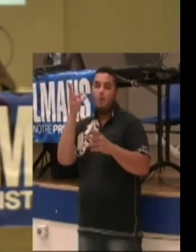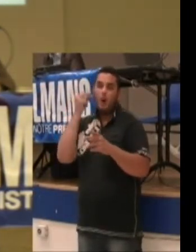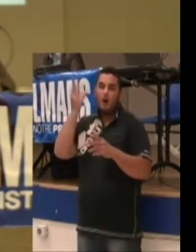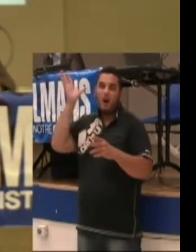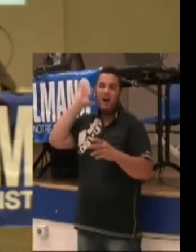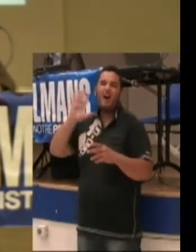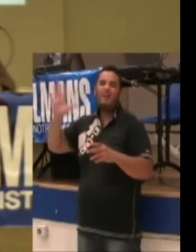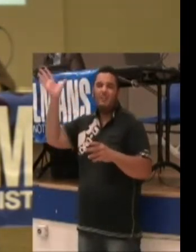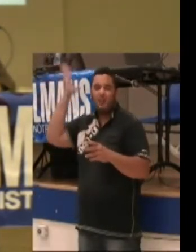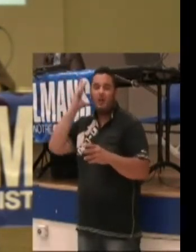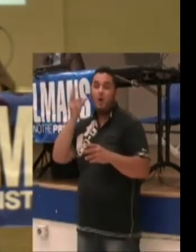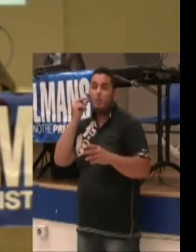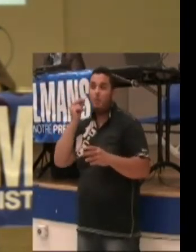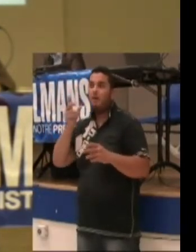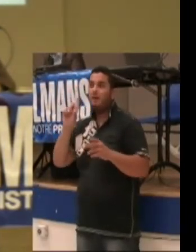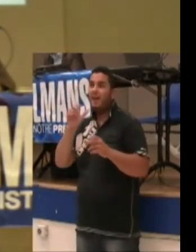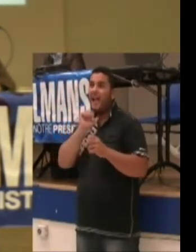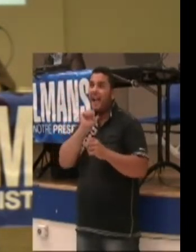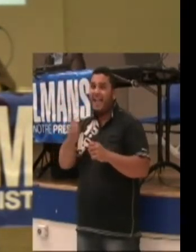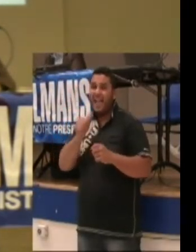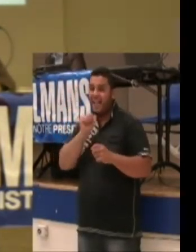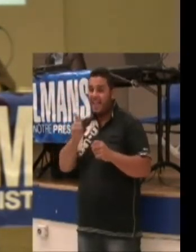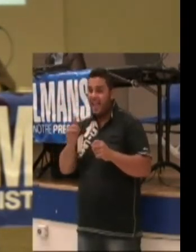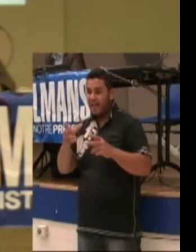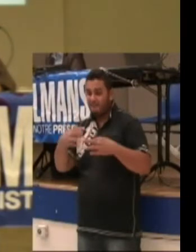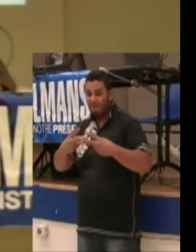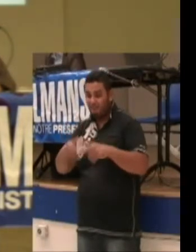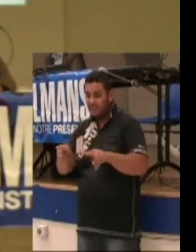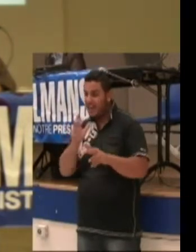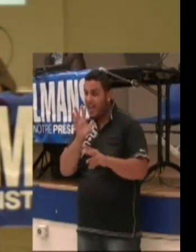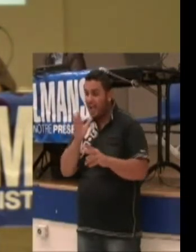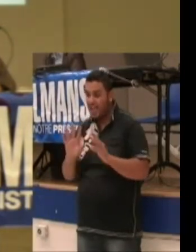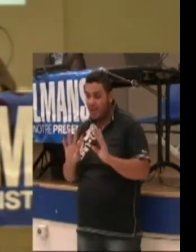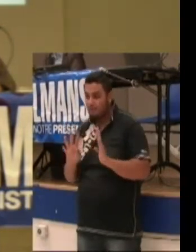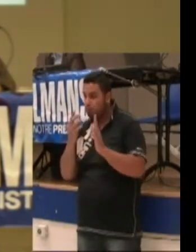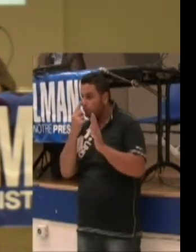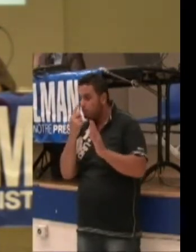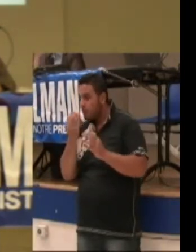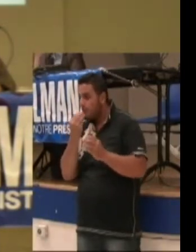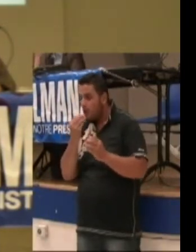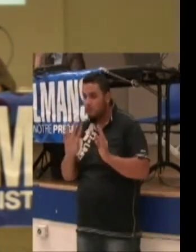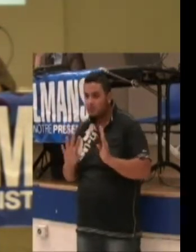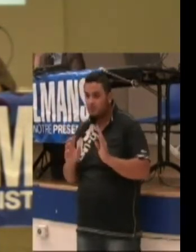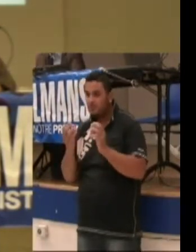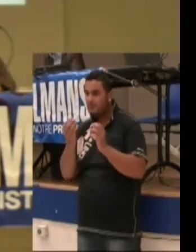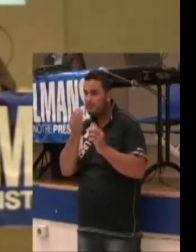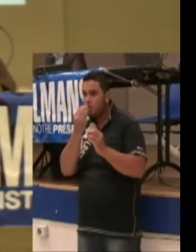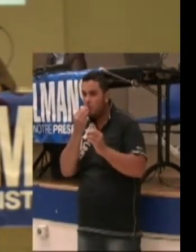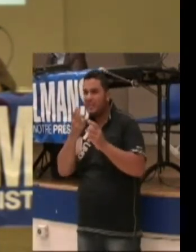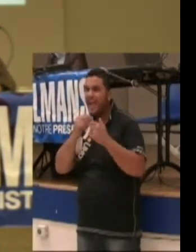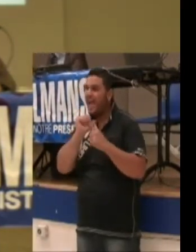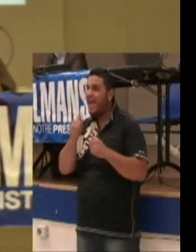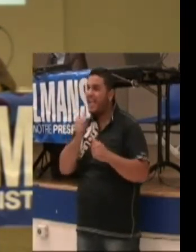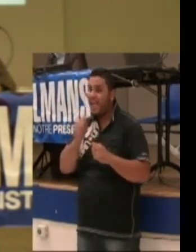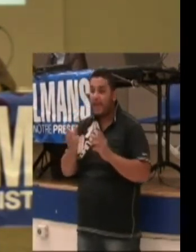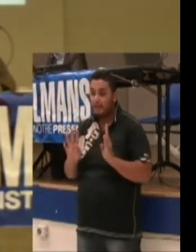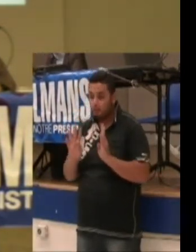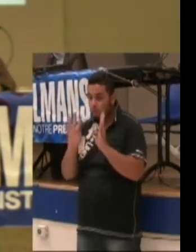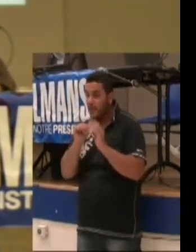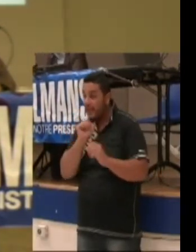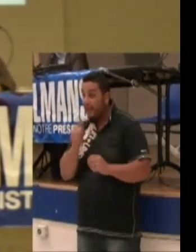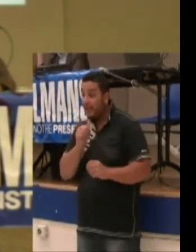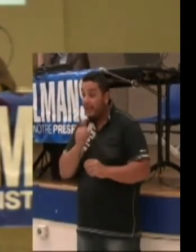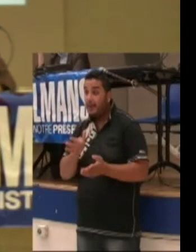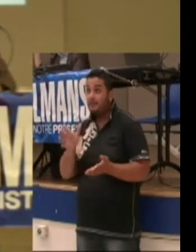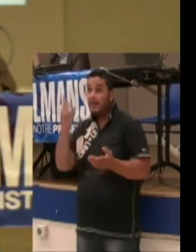pousse. Il n'y a rien qui pousse. Allah subhanahu wa ta'ala, il a dit, elle restera comme ça jusqu'à la fin des temps.